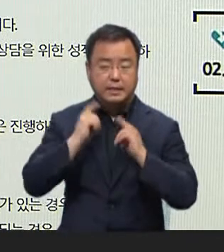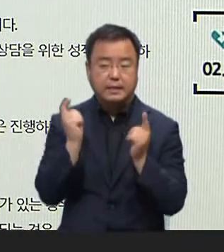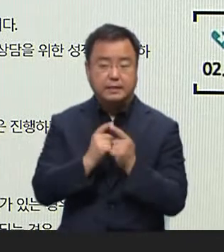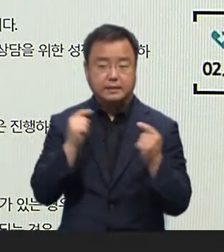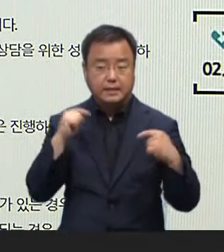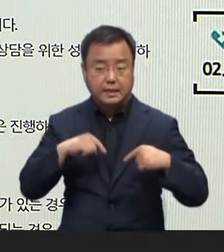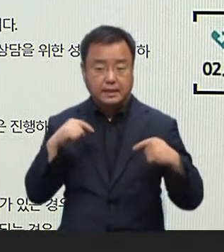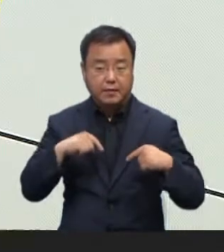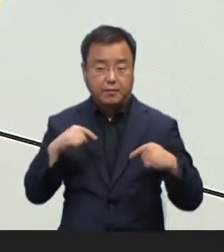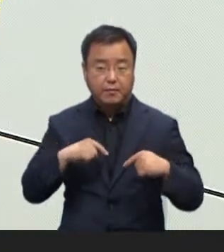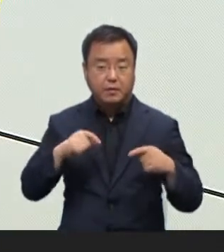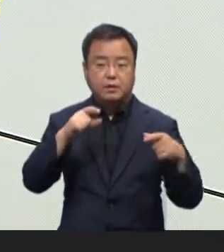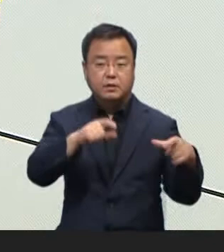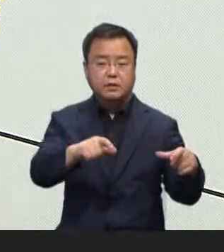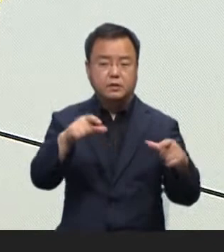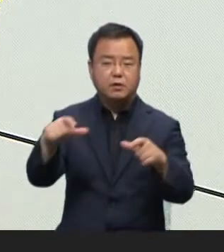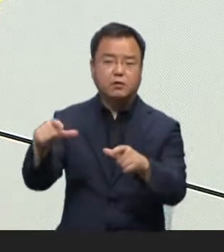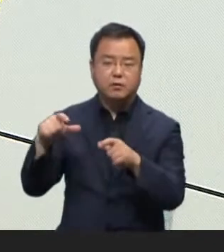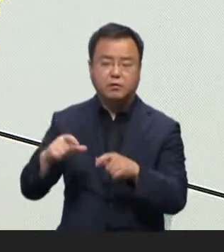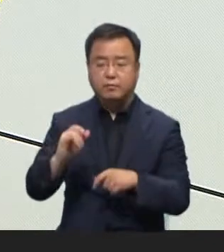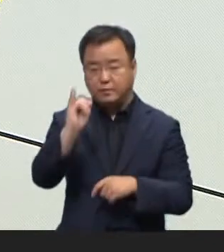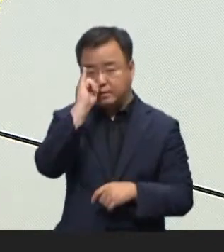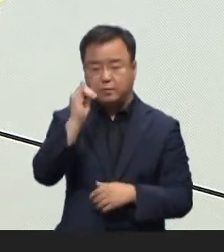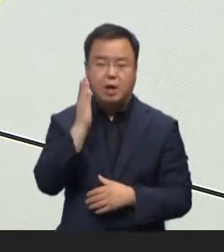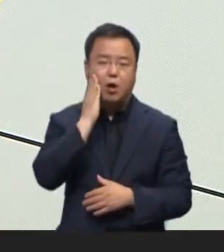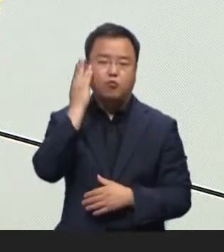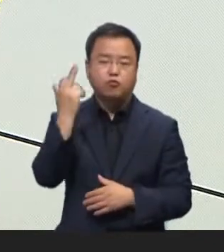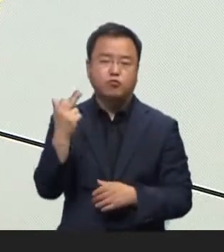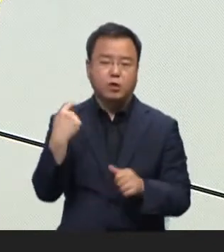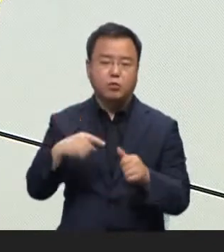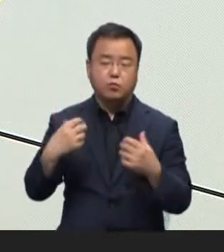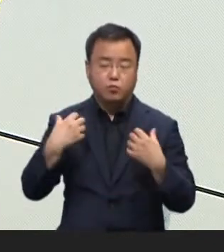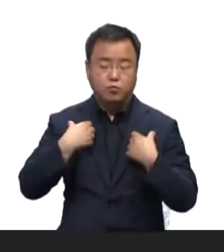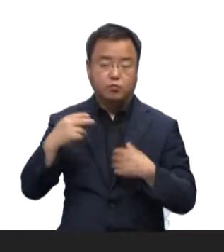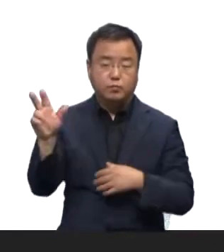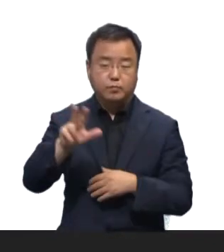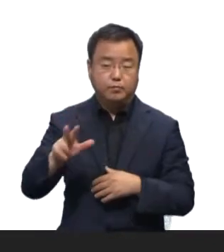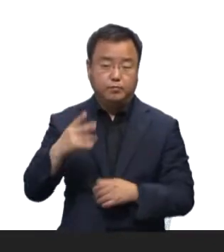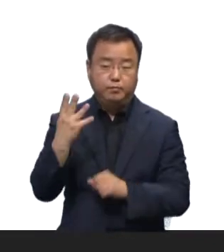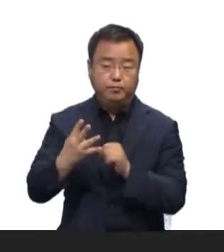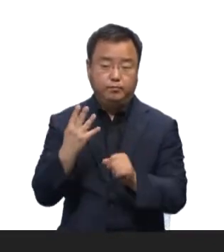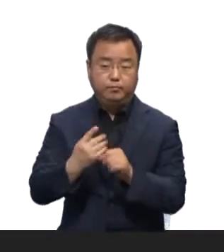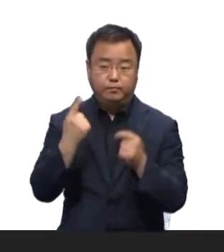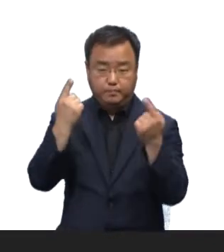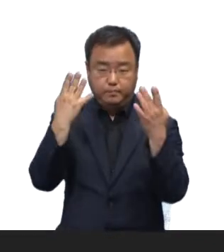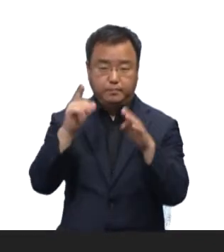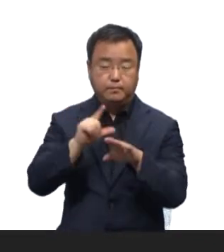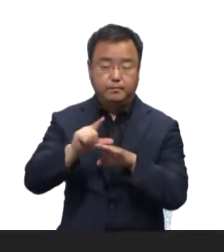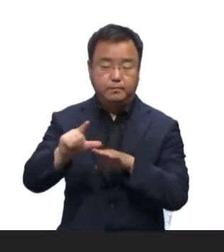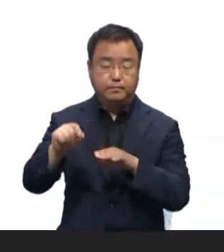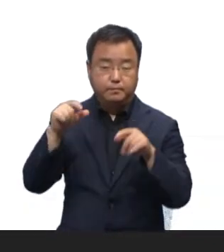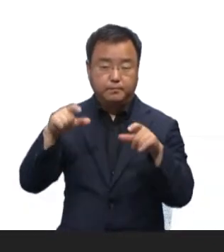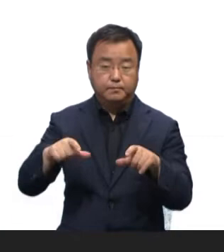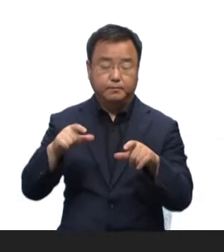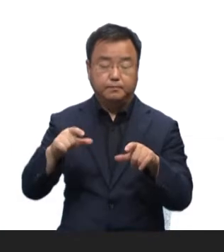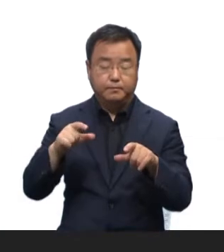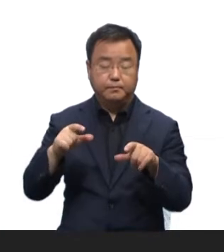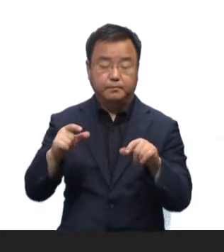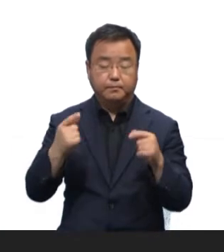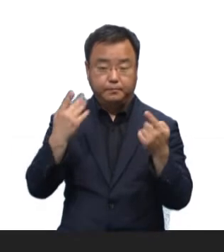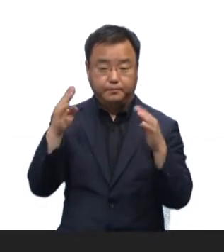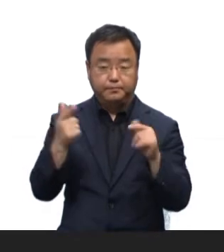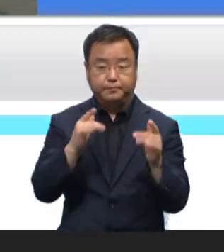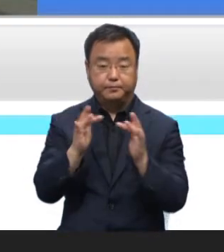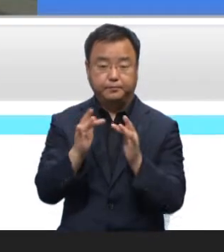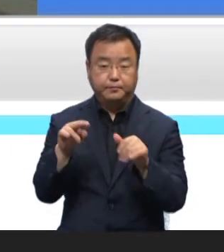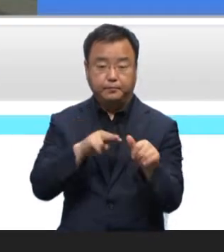진행하는 지역도 있는데요 근데 울산시교육청 은 전국 4년째 대학과 지역 전문대학에 입학 전골 온라인으로 제공하고 있구요